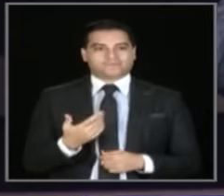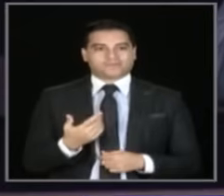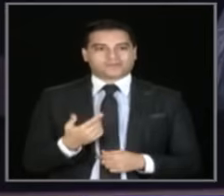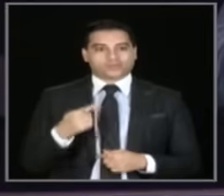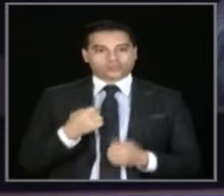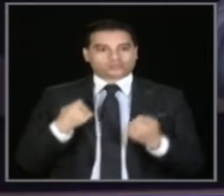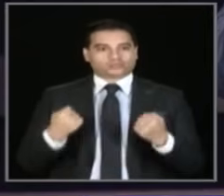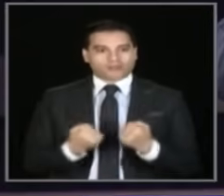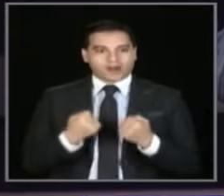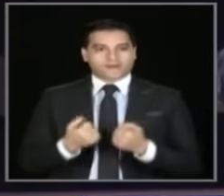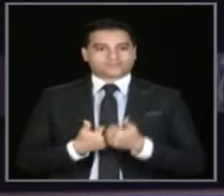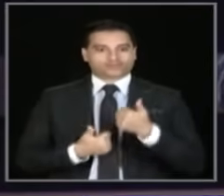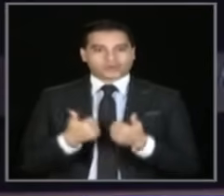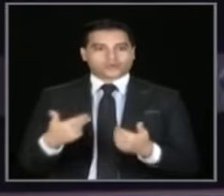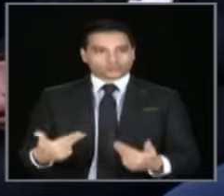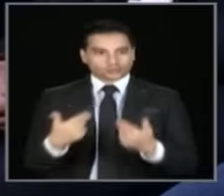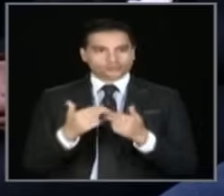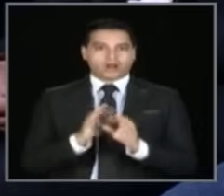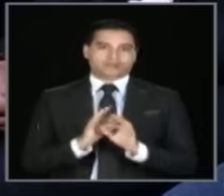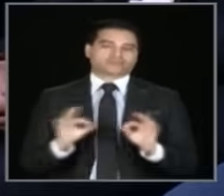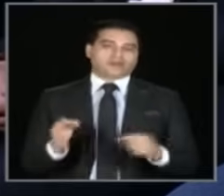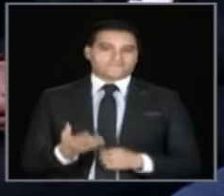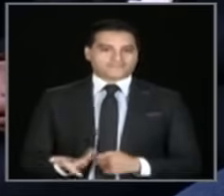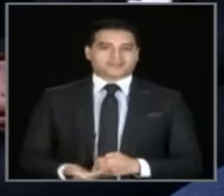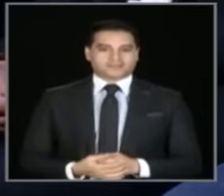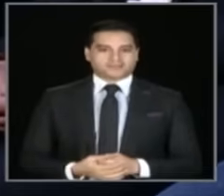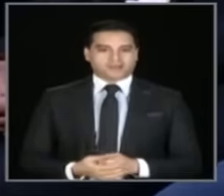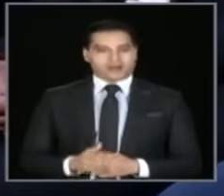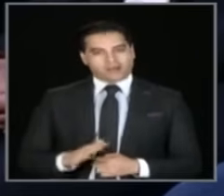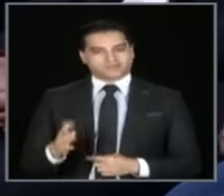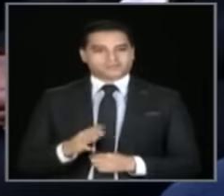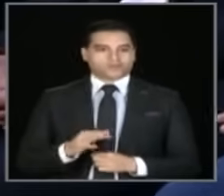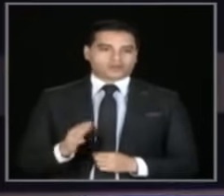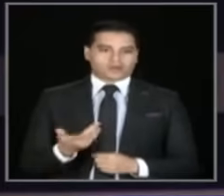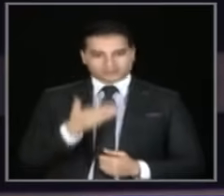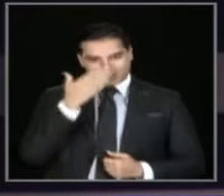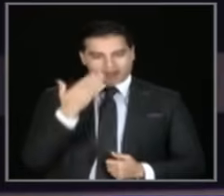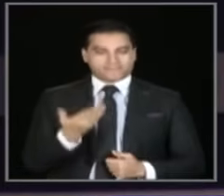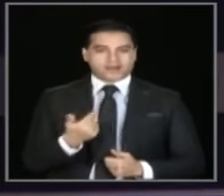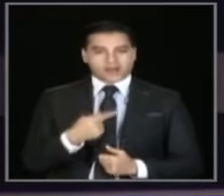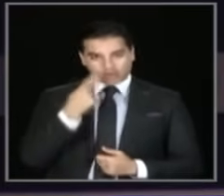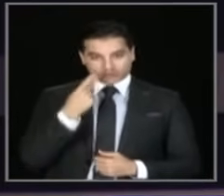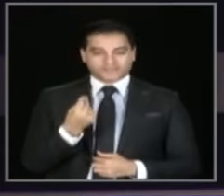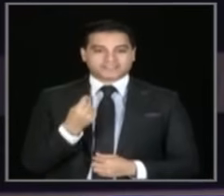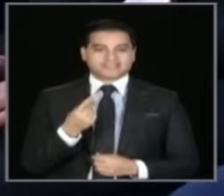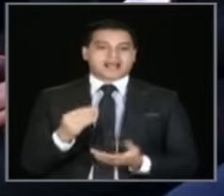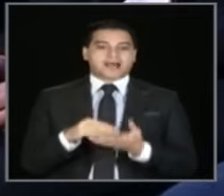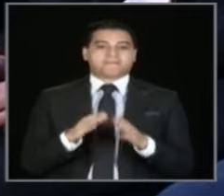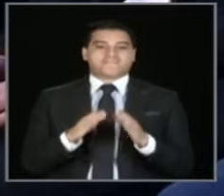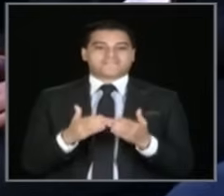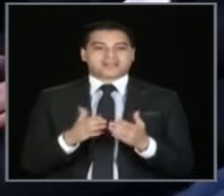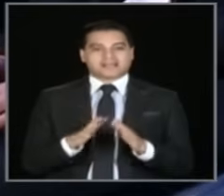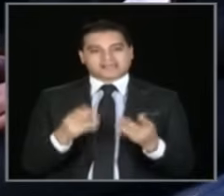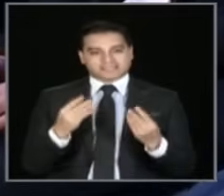انتوا اتدربتوا ودخلتوا الاستوديو كتير. ايوه دخلنا كتير قوي. فخلاص بقى فرقه هنشوف لسه بقى انت هتبقي مع فرقه مع